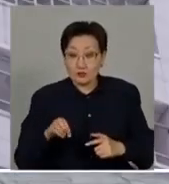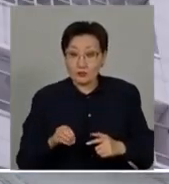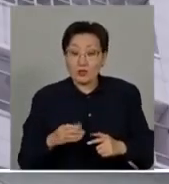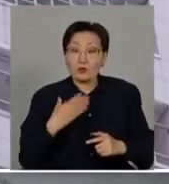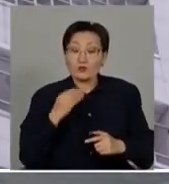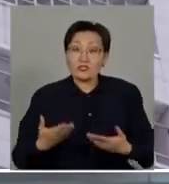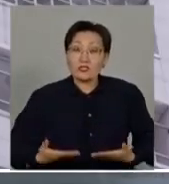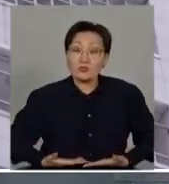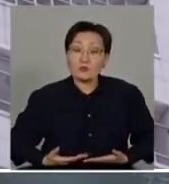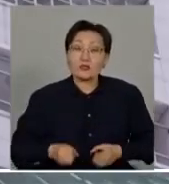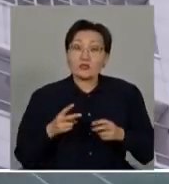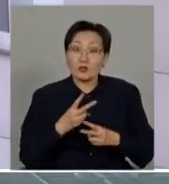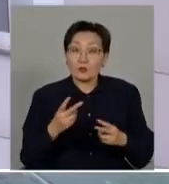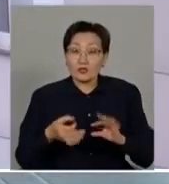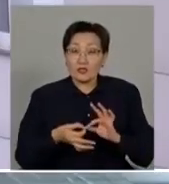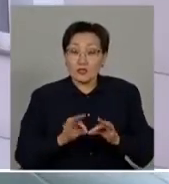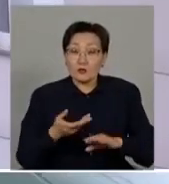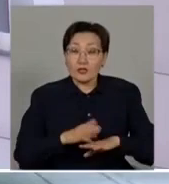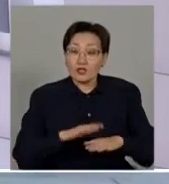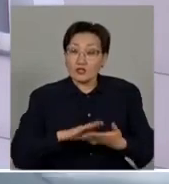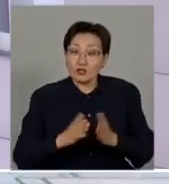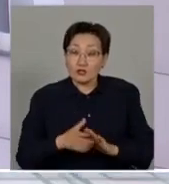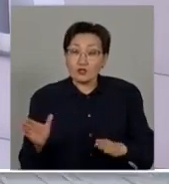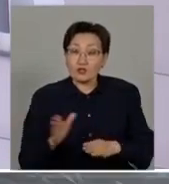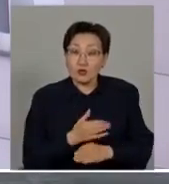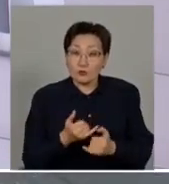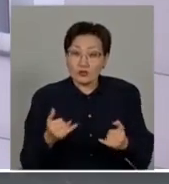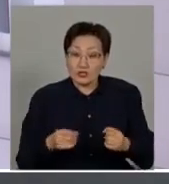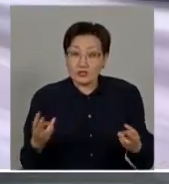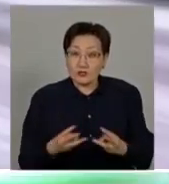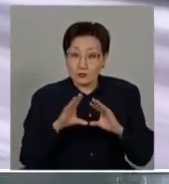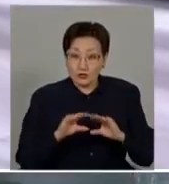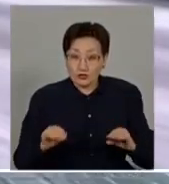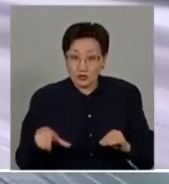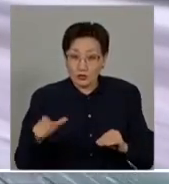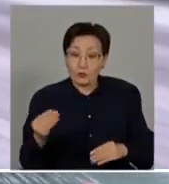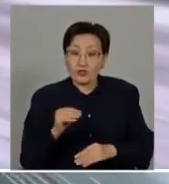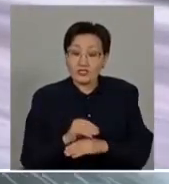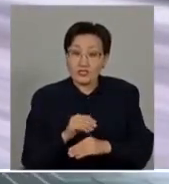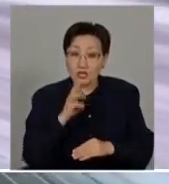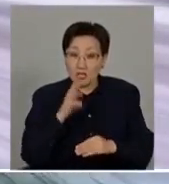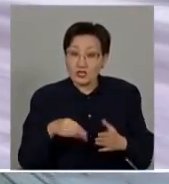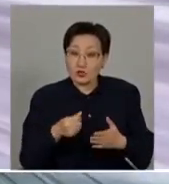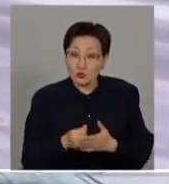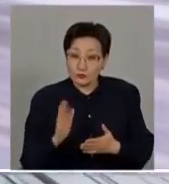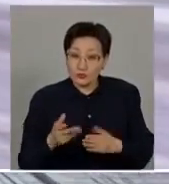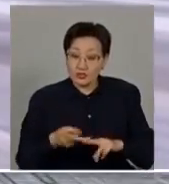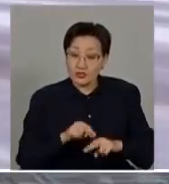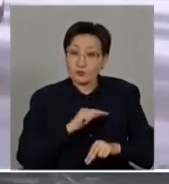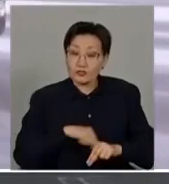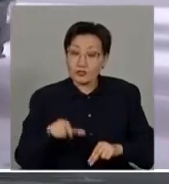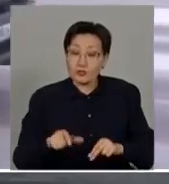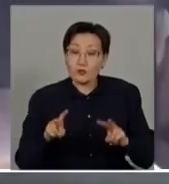өз өмірін қатерге тігіп, күрделі төтенше жағдайларда жойғаны үшін өрт сөндірушілерге қосымша ақы төленеді деді. Бұл